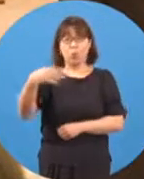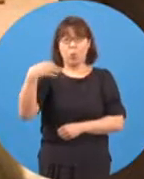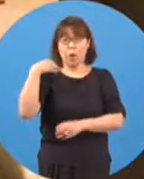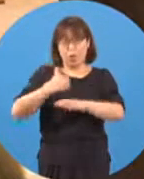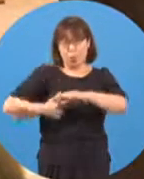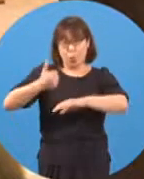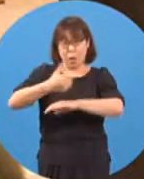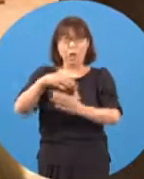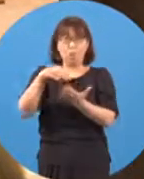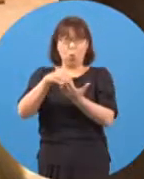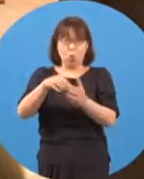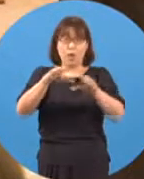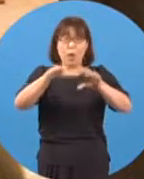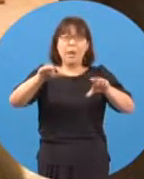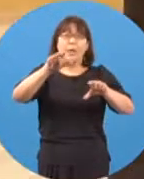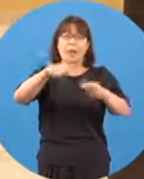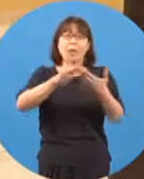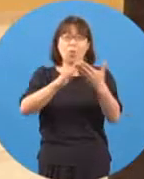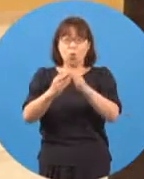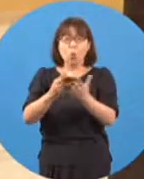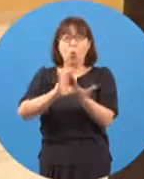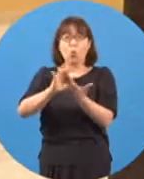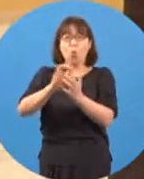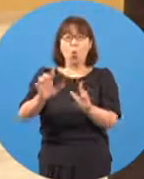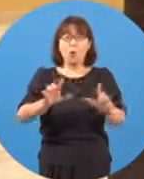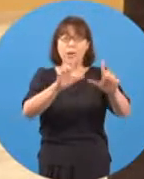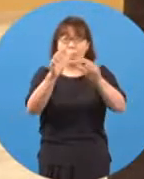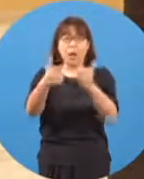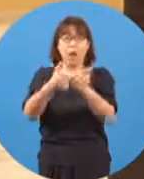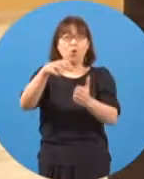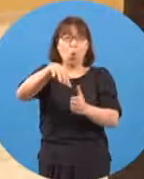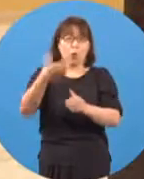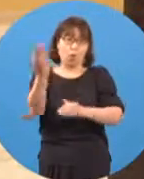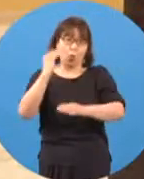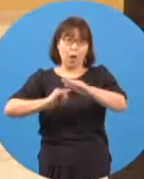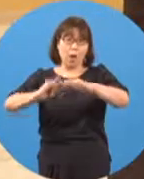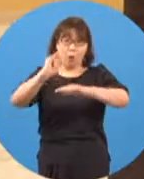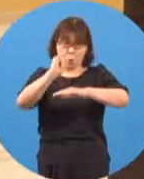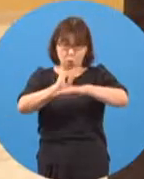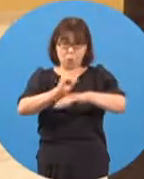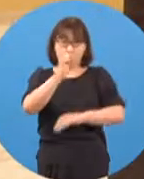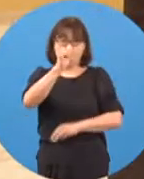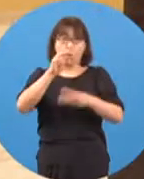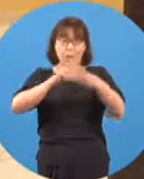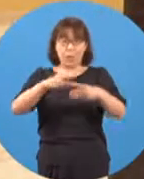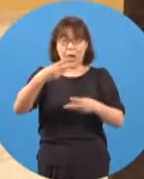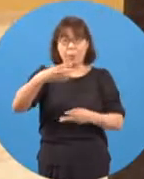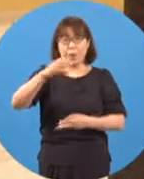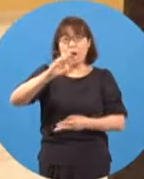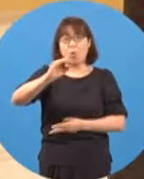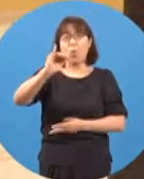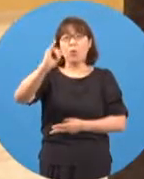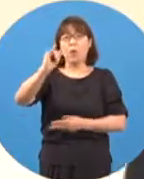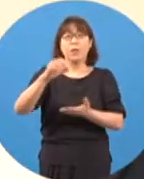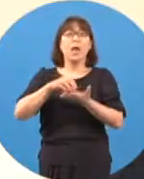には板野町消費生活相談所の元所長吉田美恵子さんが選ばれました。